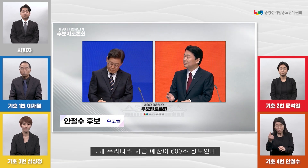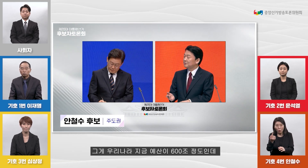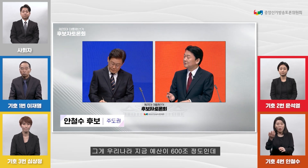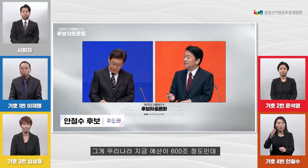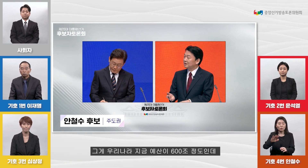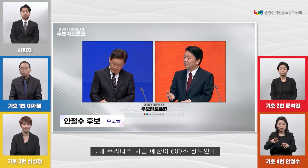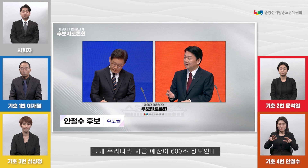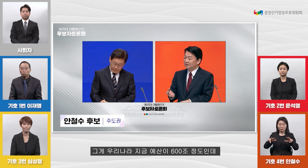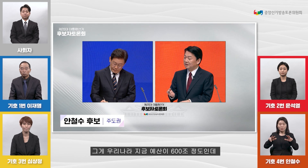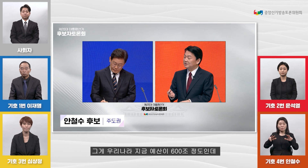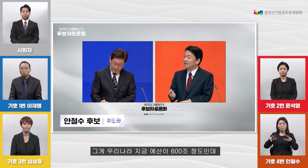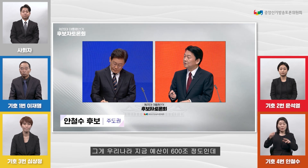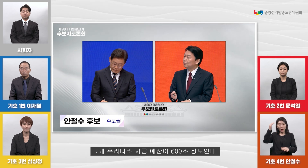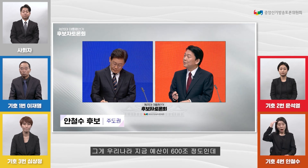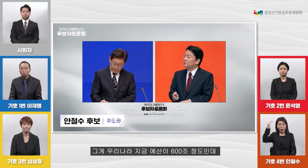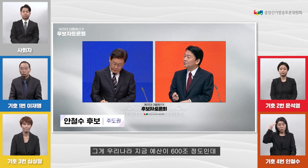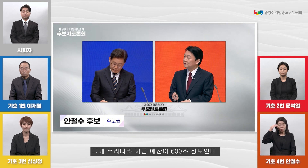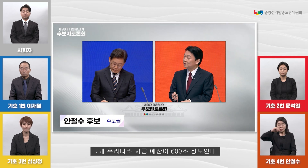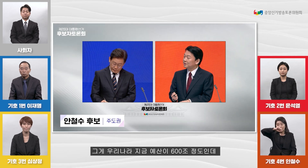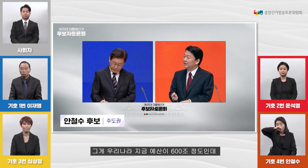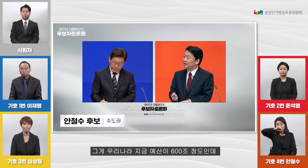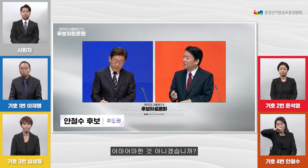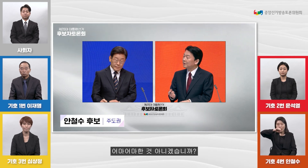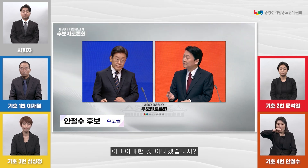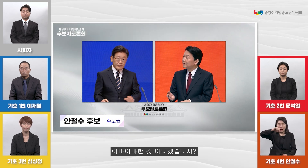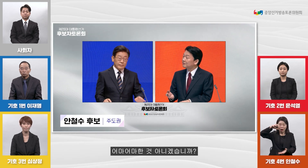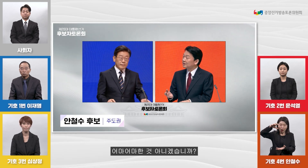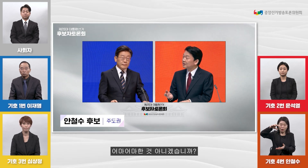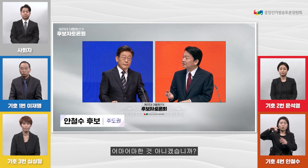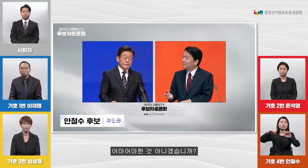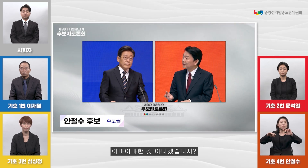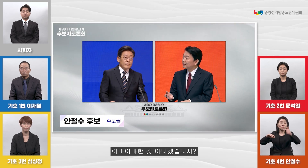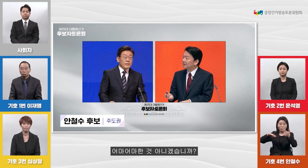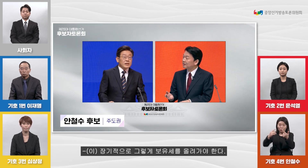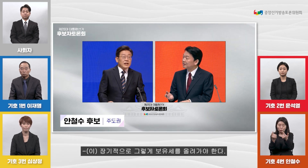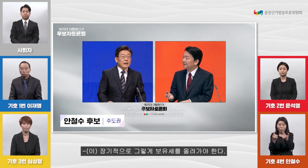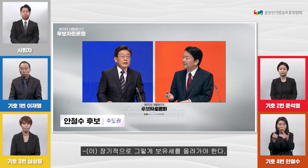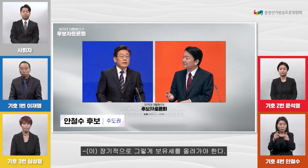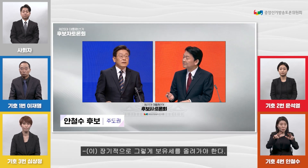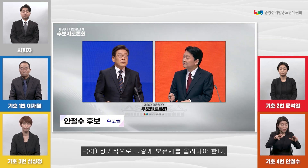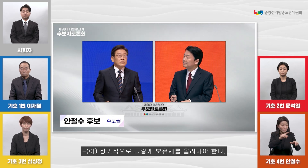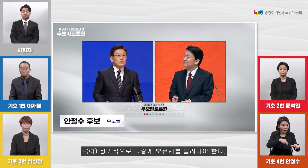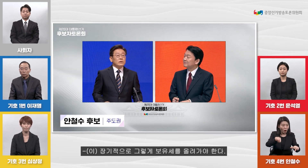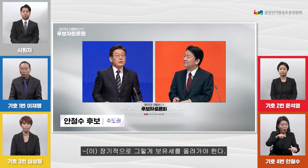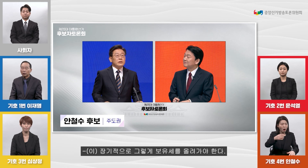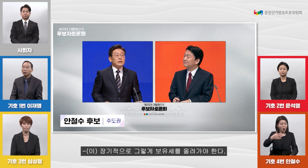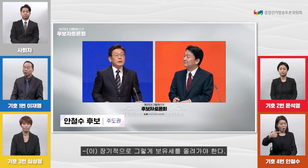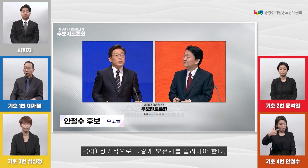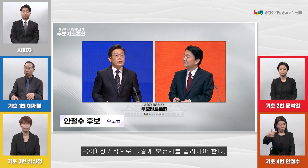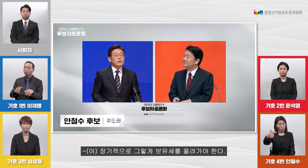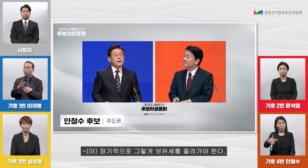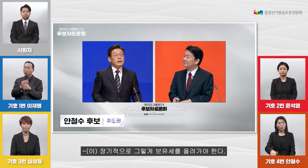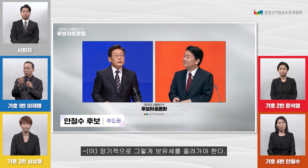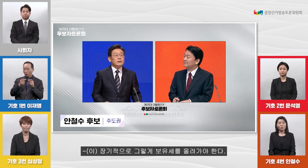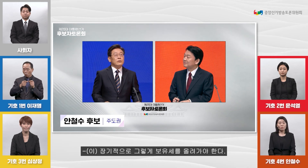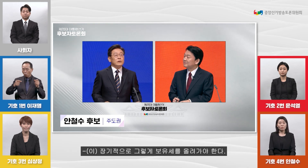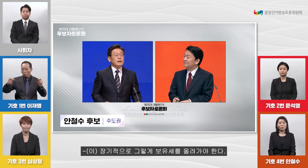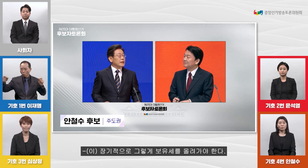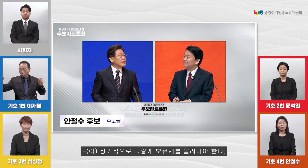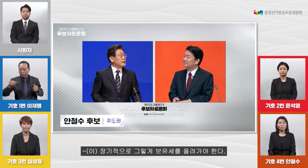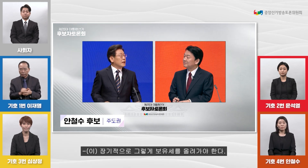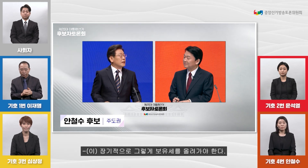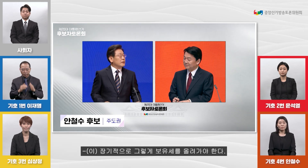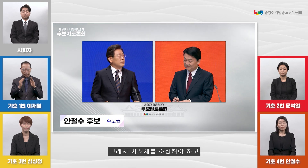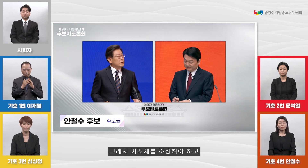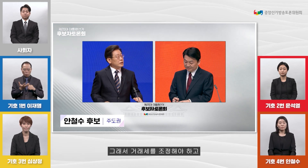우리나라 지금 현재 예산이 600조 정도인데 어마어마한 것 아니겠습니까? 장기적으로 그렇게 보유세를